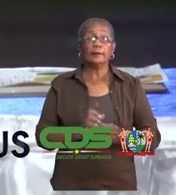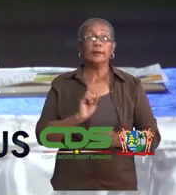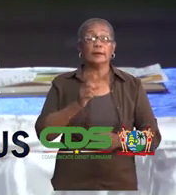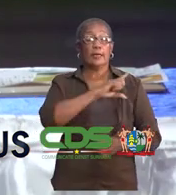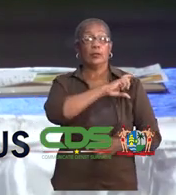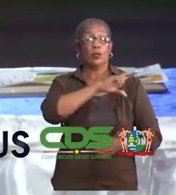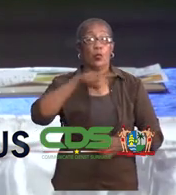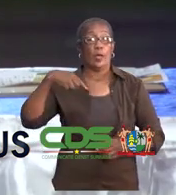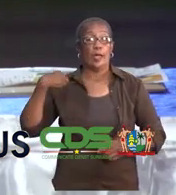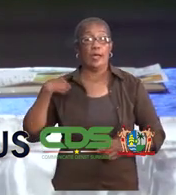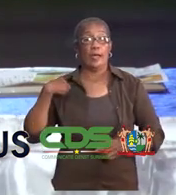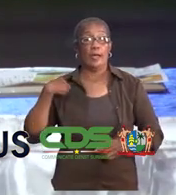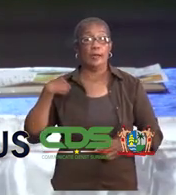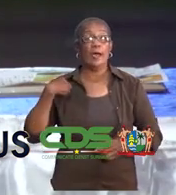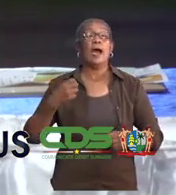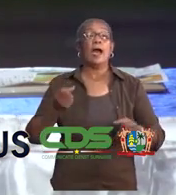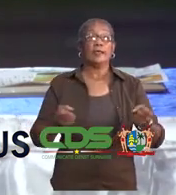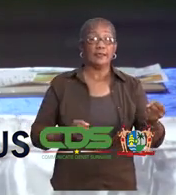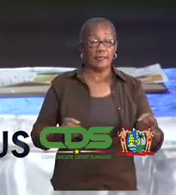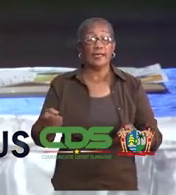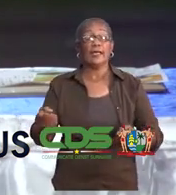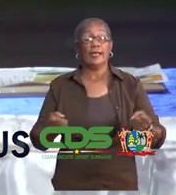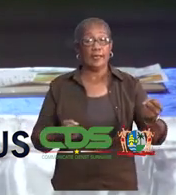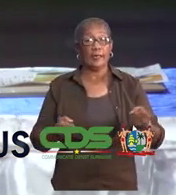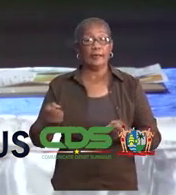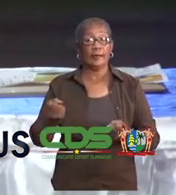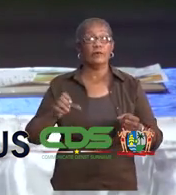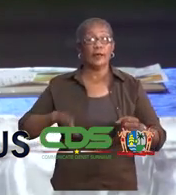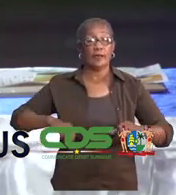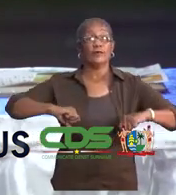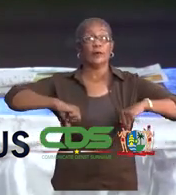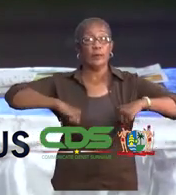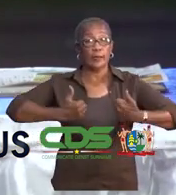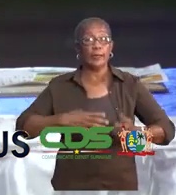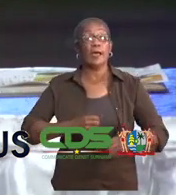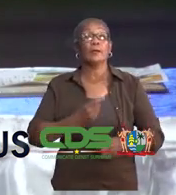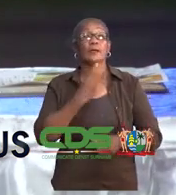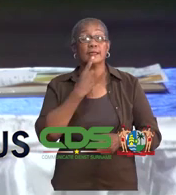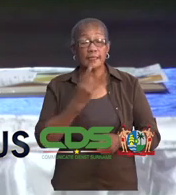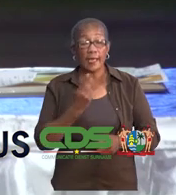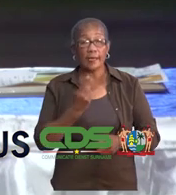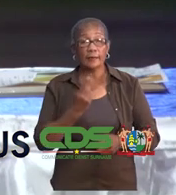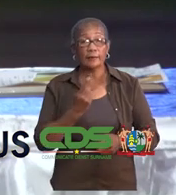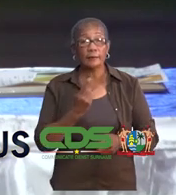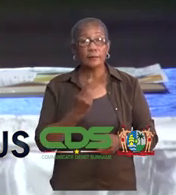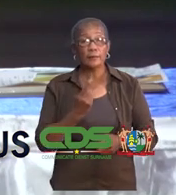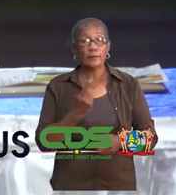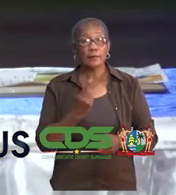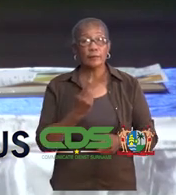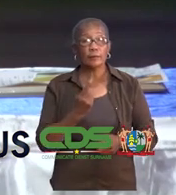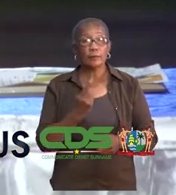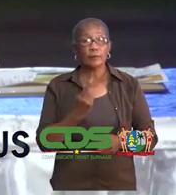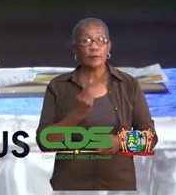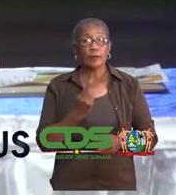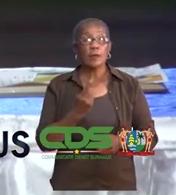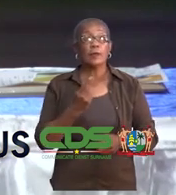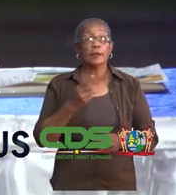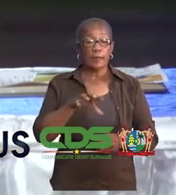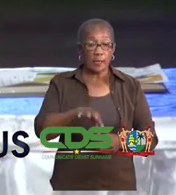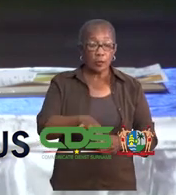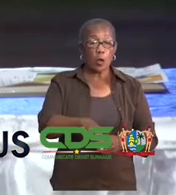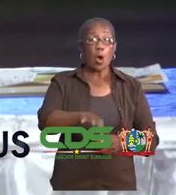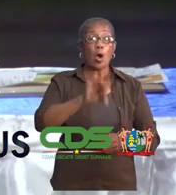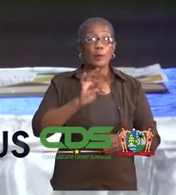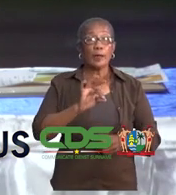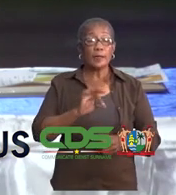wij als regering vanaf het begin hebben gezegd dat naast het oplossen van de